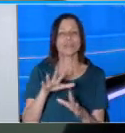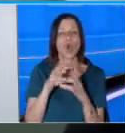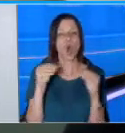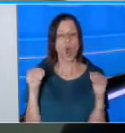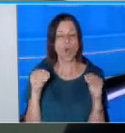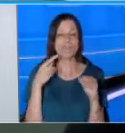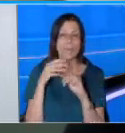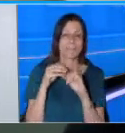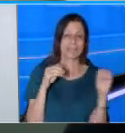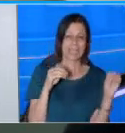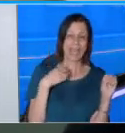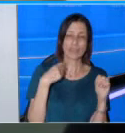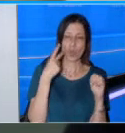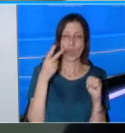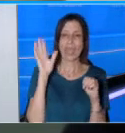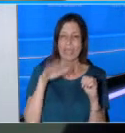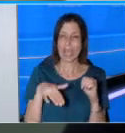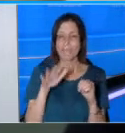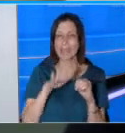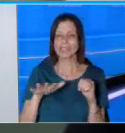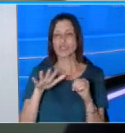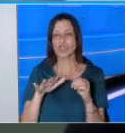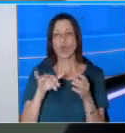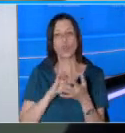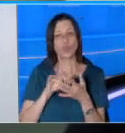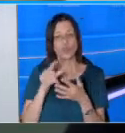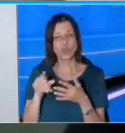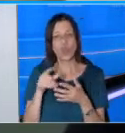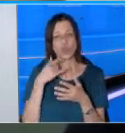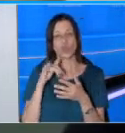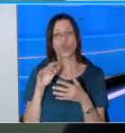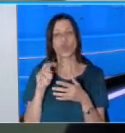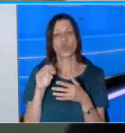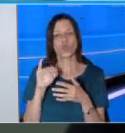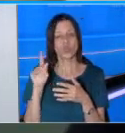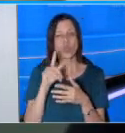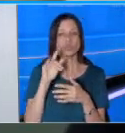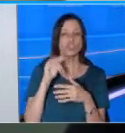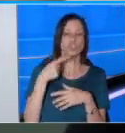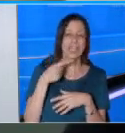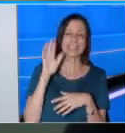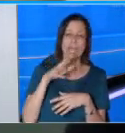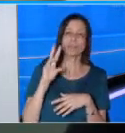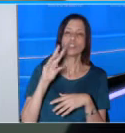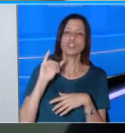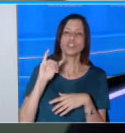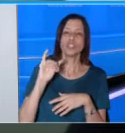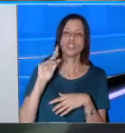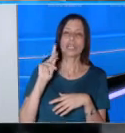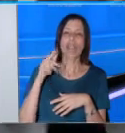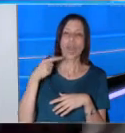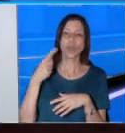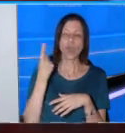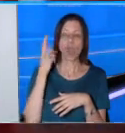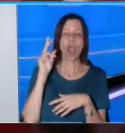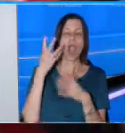רואה את הדיווחים מאזור ניו יורק, מהריכוזים שלהם בניו ג'רסי, בשיקגו יש הרבה מוסלמים, אלא גם כאן